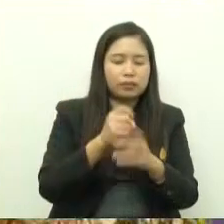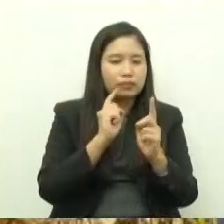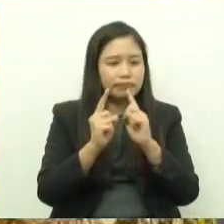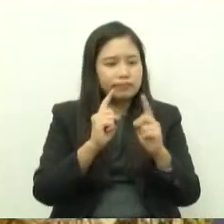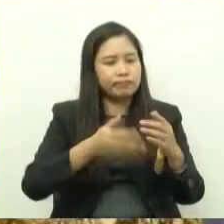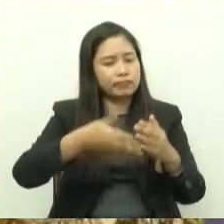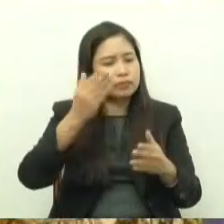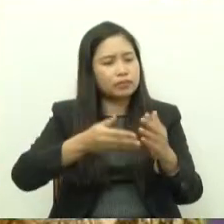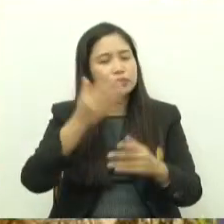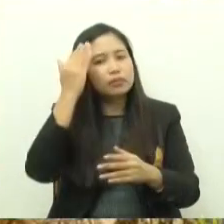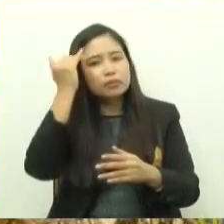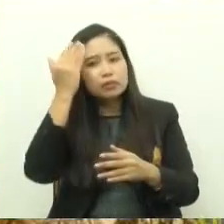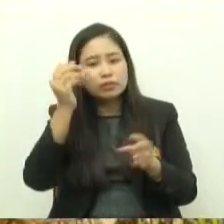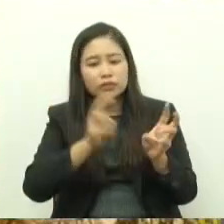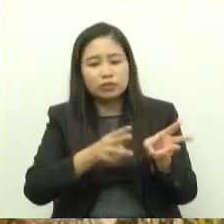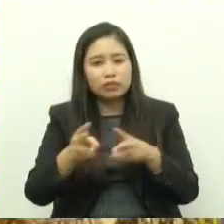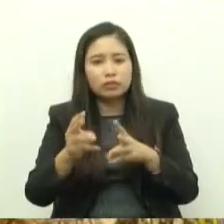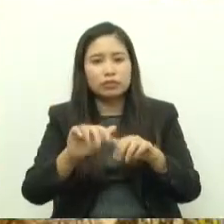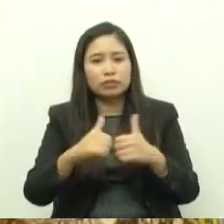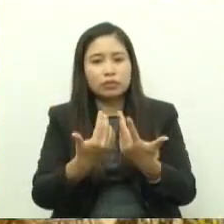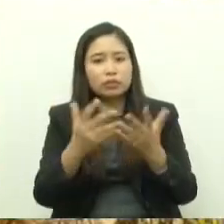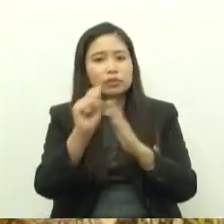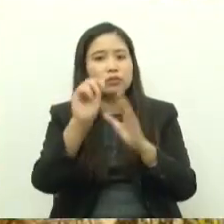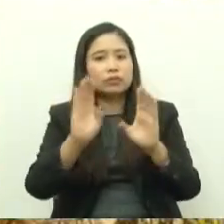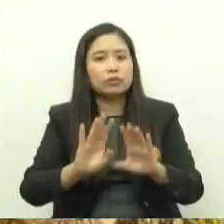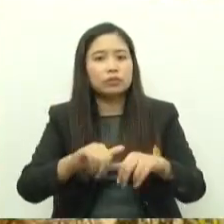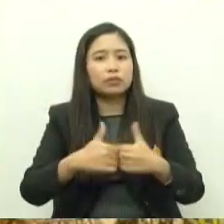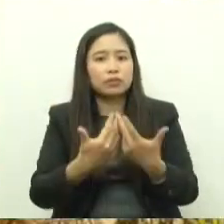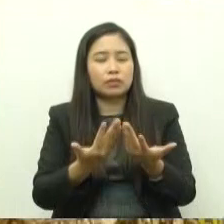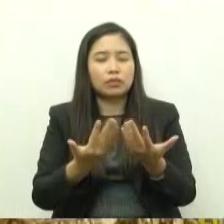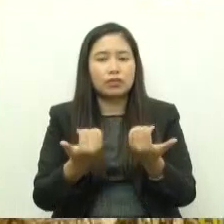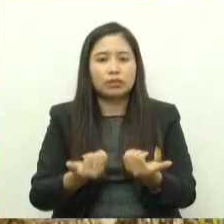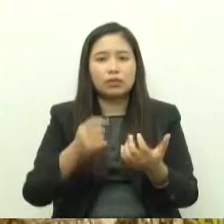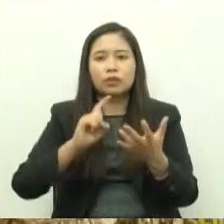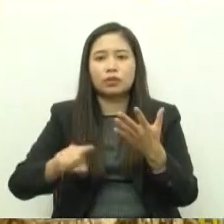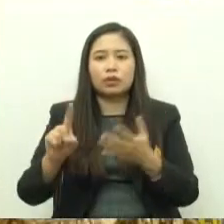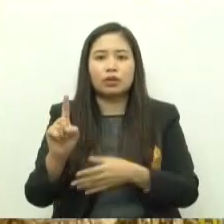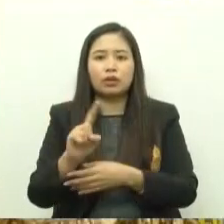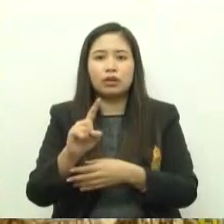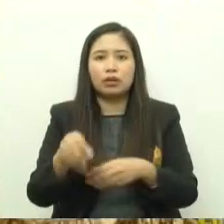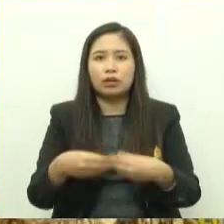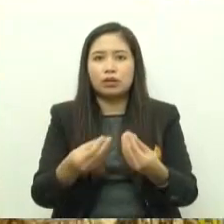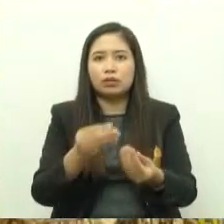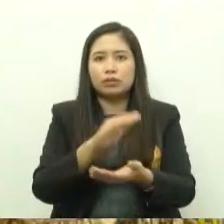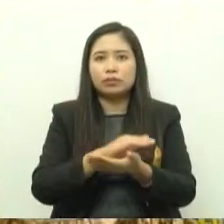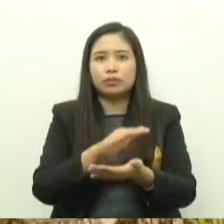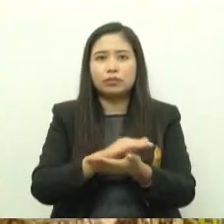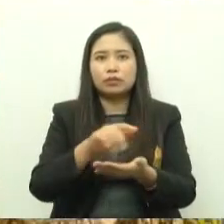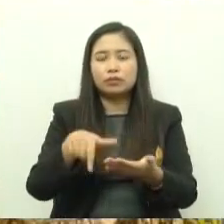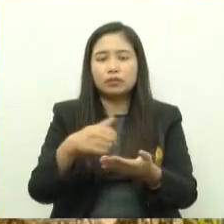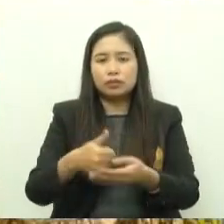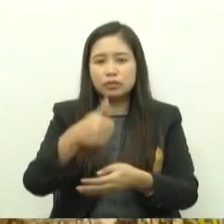เมีหลักคิดยังไงออกแบบยังไงสุดท้ายแล้วผมคิดว่าการกลับไปที่โรงเรียนเนี่ยเขาจะได้เอาความรู้เอา